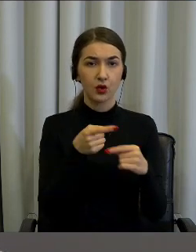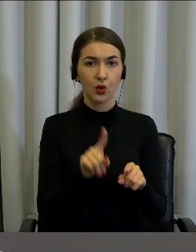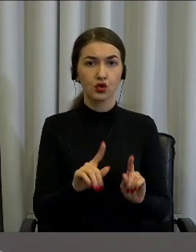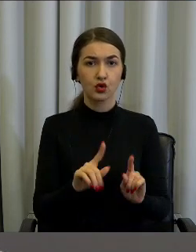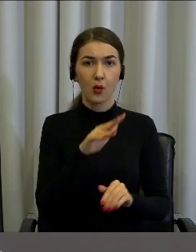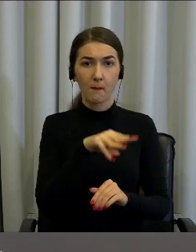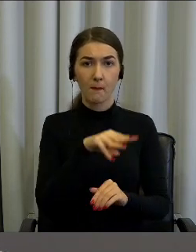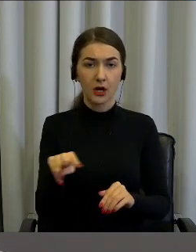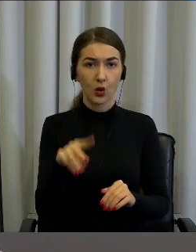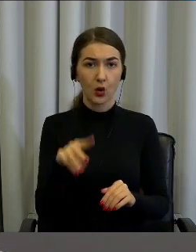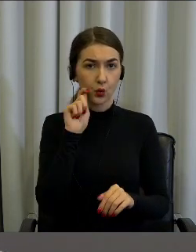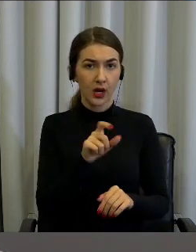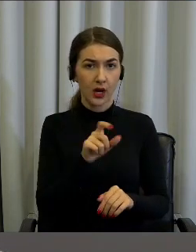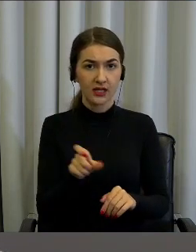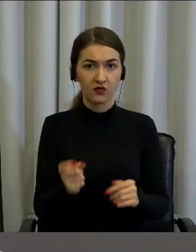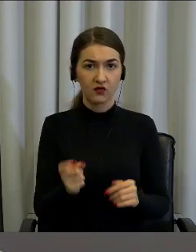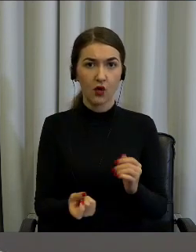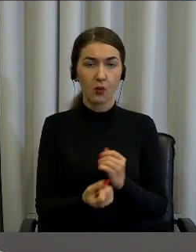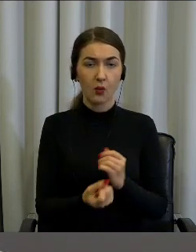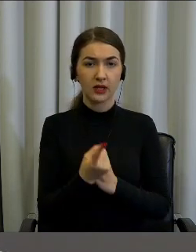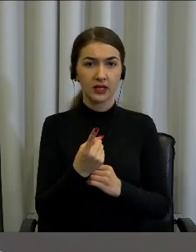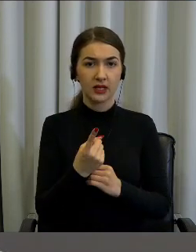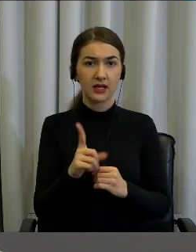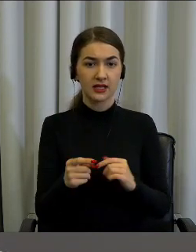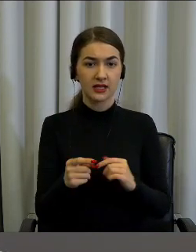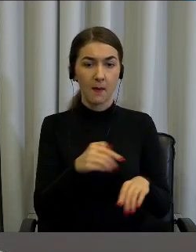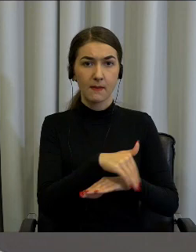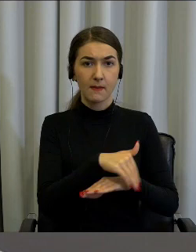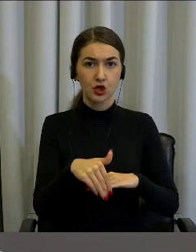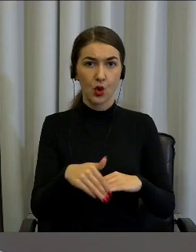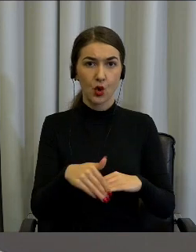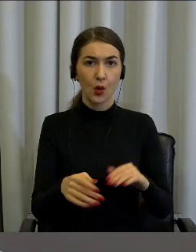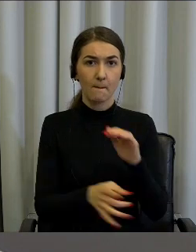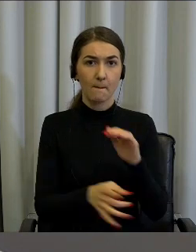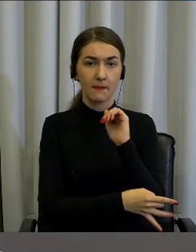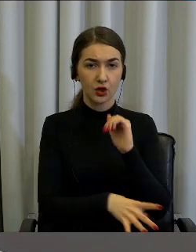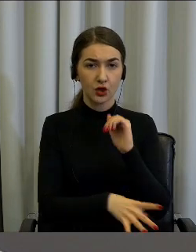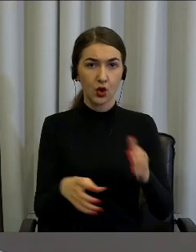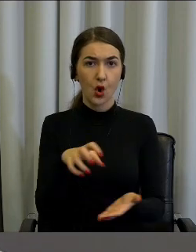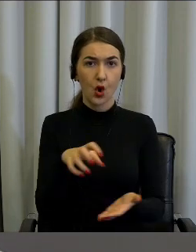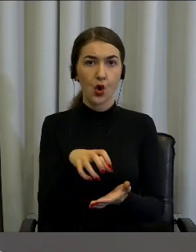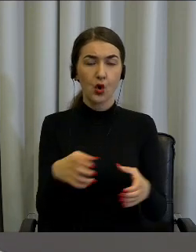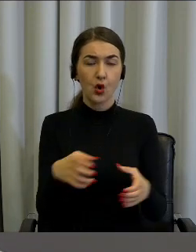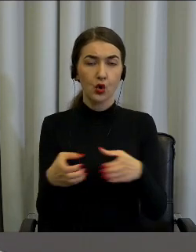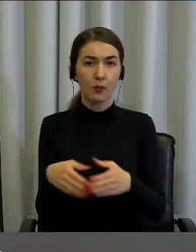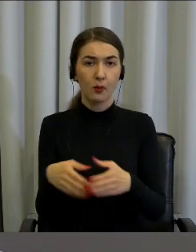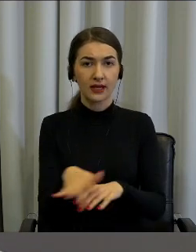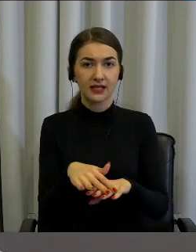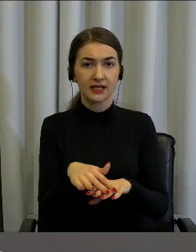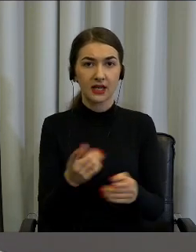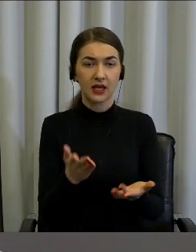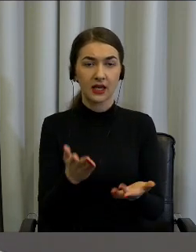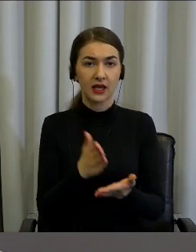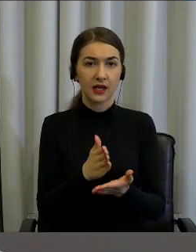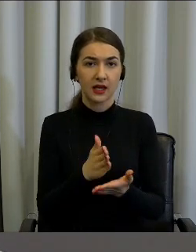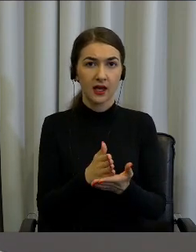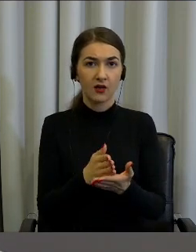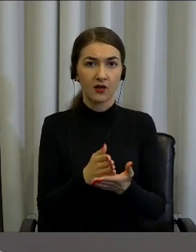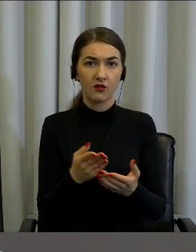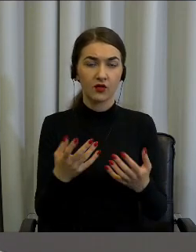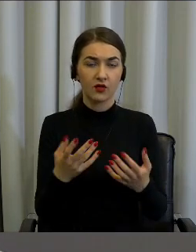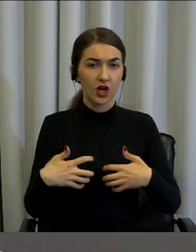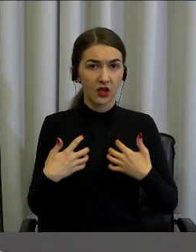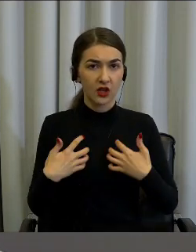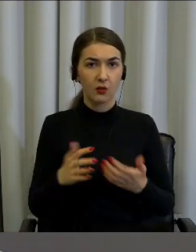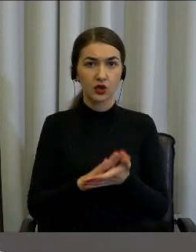українців опинилися за межою бідності групи населення які перебувають у вразливому становищі особливо люди